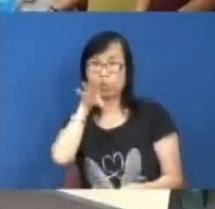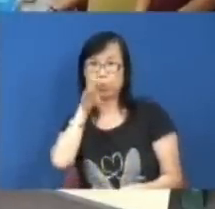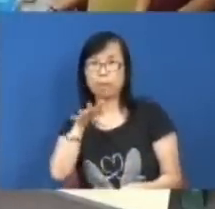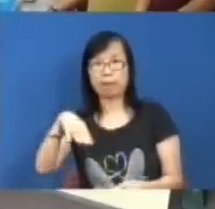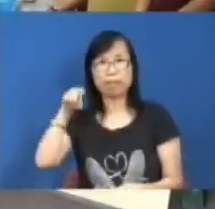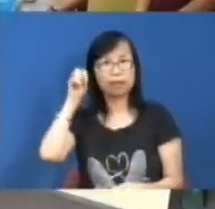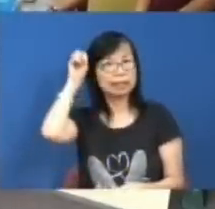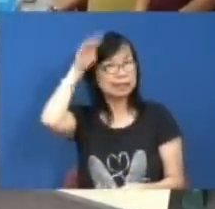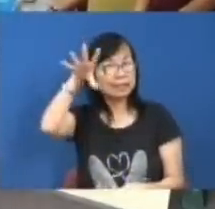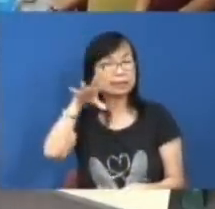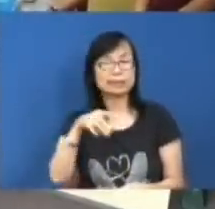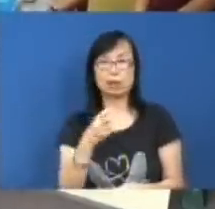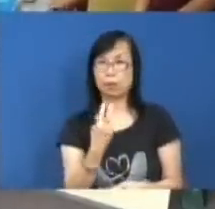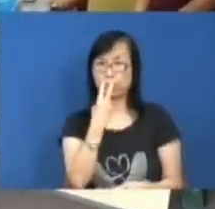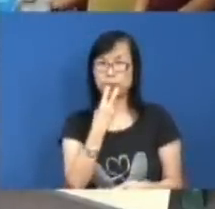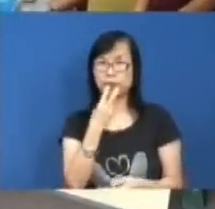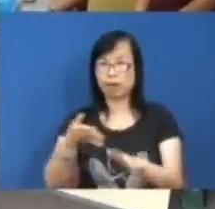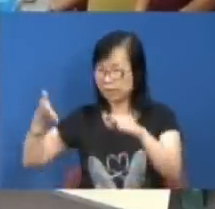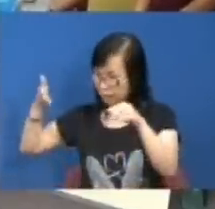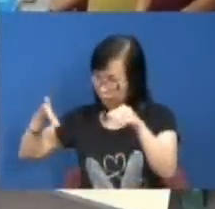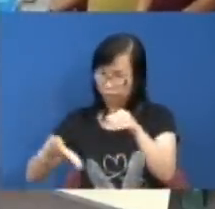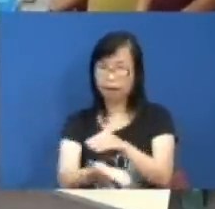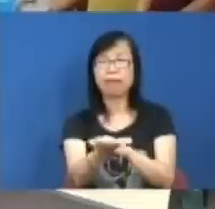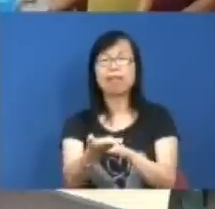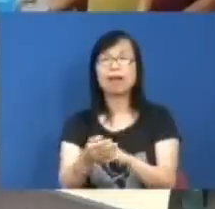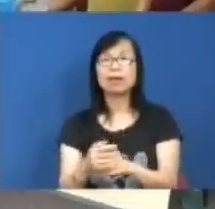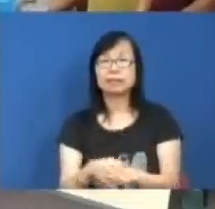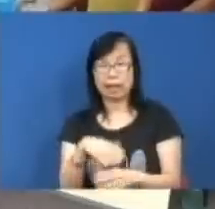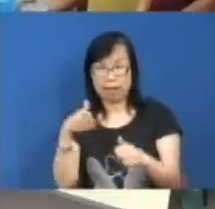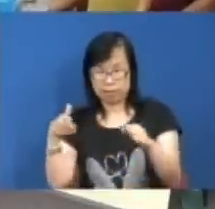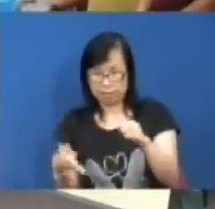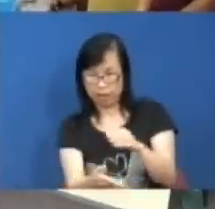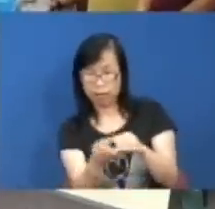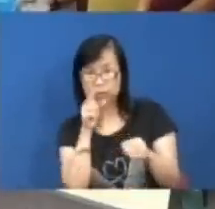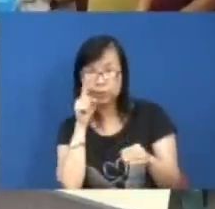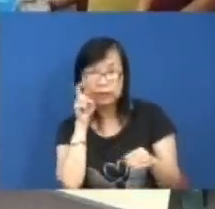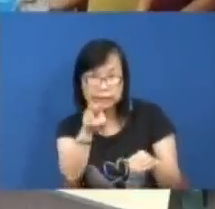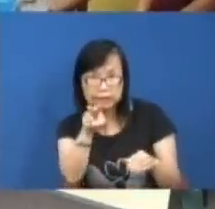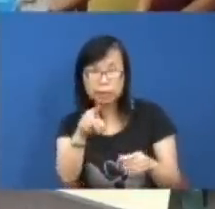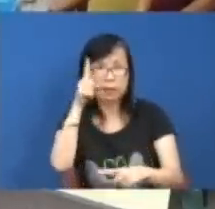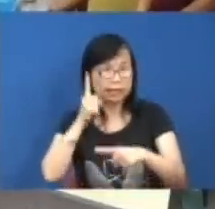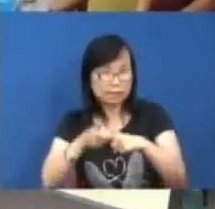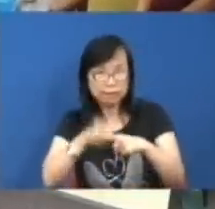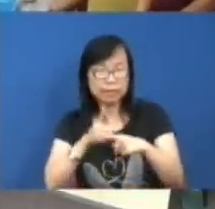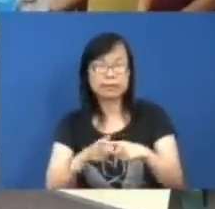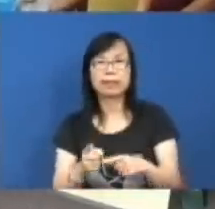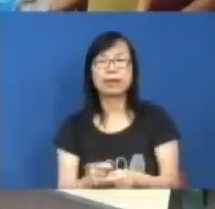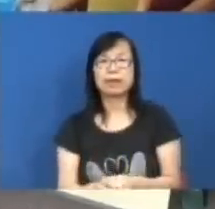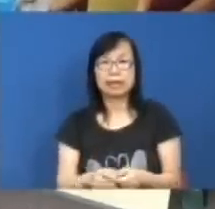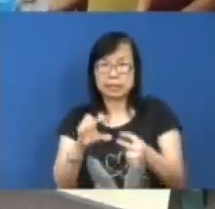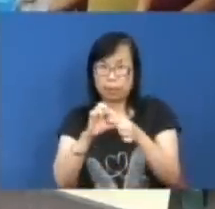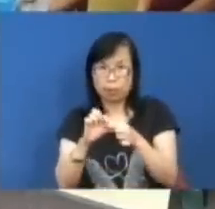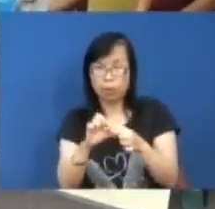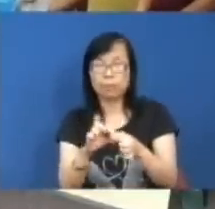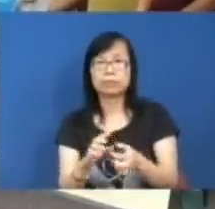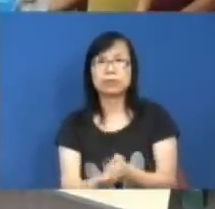建議，譬如即係空洞嘅地方就鏟底啦，鏟到去見到即係實嘅石子啊或者相關嘅，